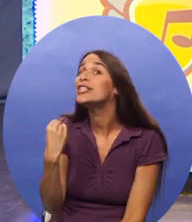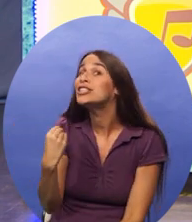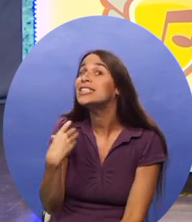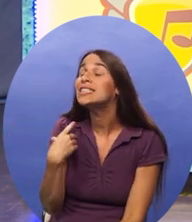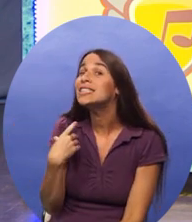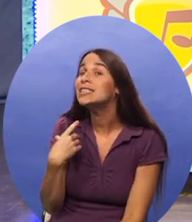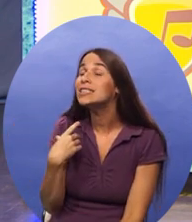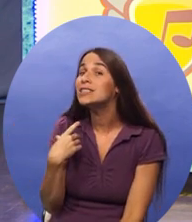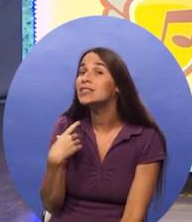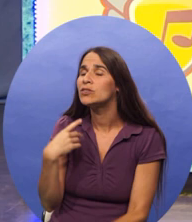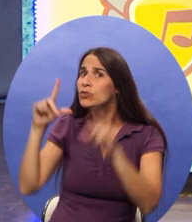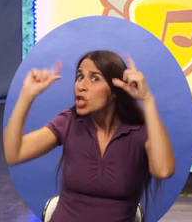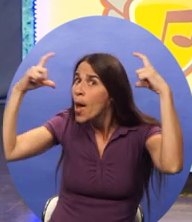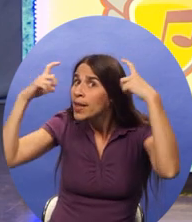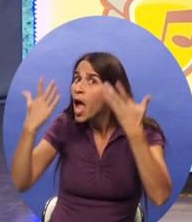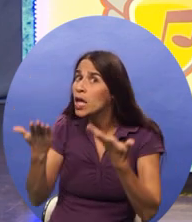שבתבשי!